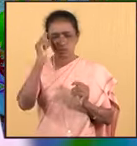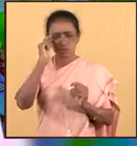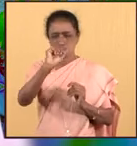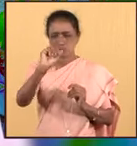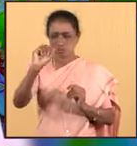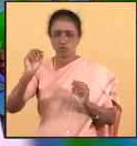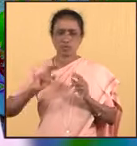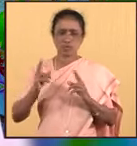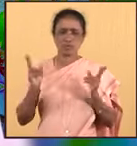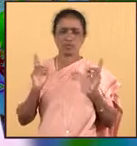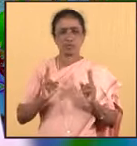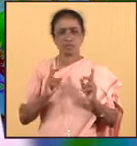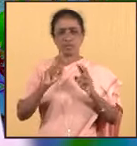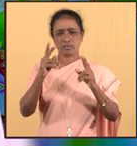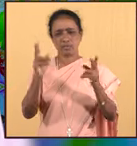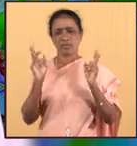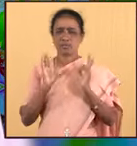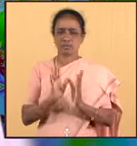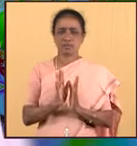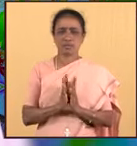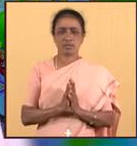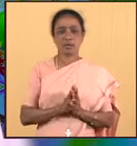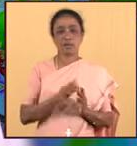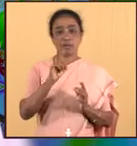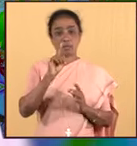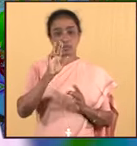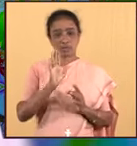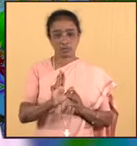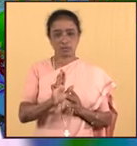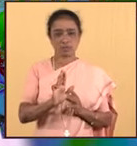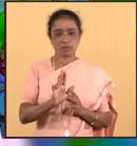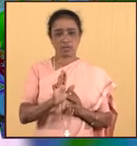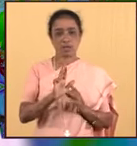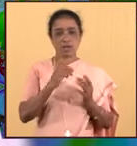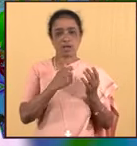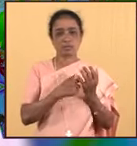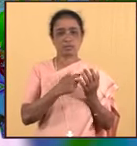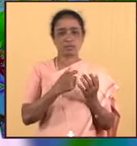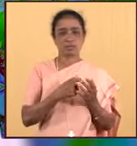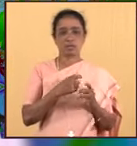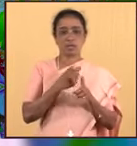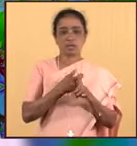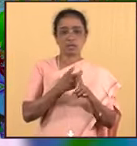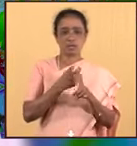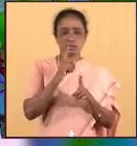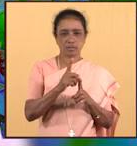கொள்கைகளை பிரதிபலிப்பதாக இருக்கும். ஆனால் இந்த கஜுரோவாவில் காணப்படக்கூடிய 19 சார்ந்த இந்த